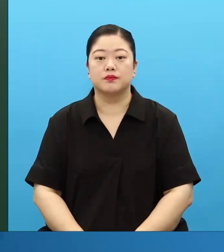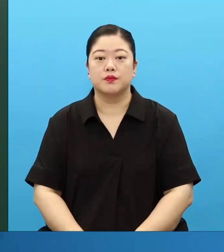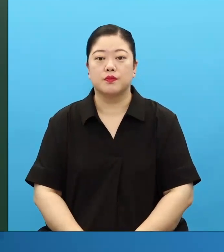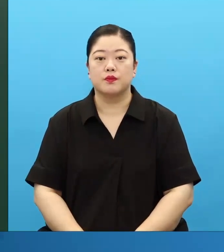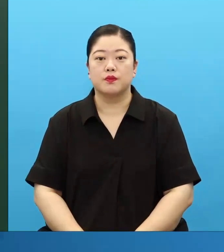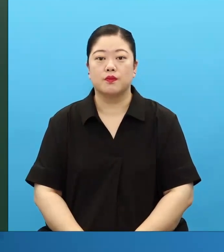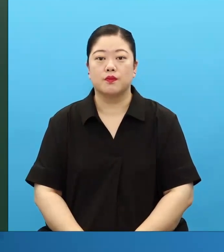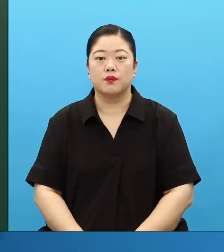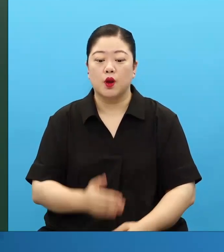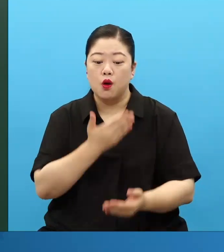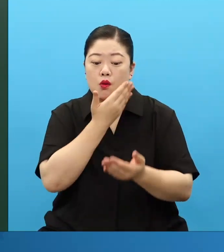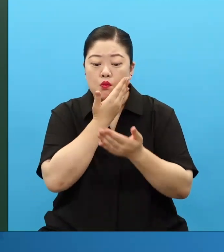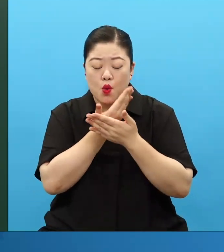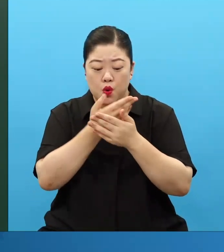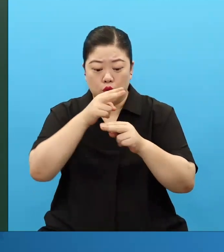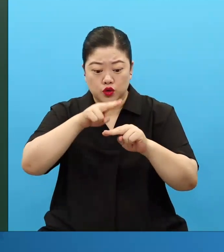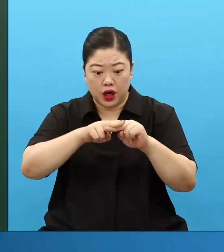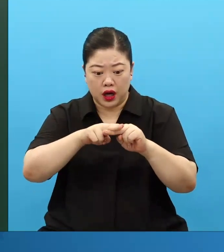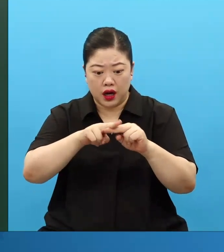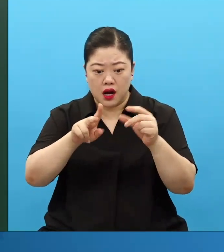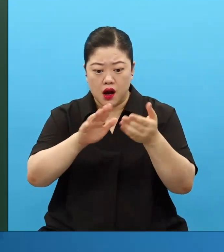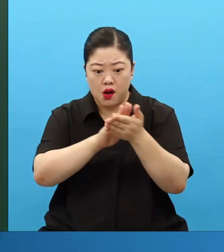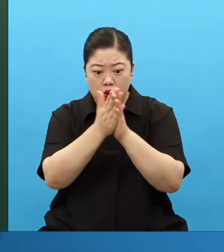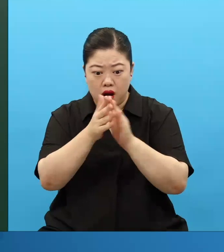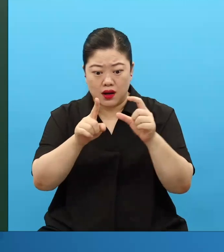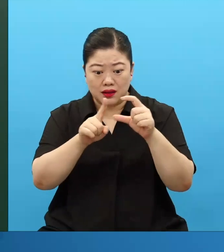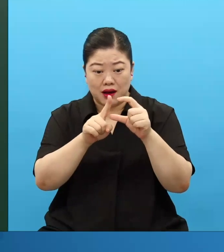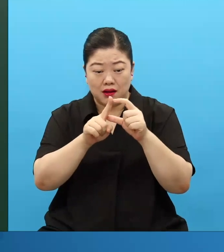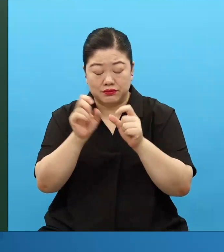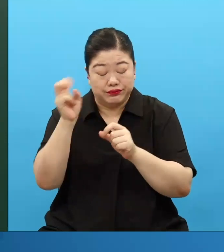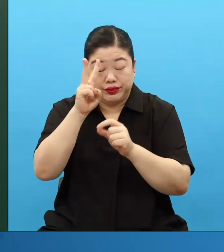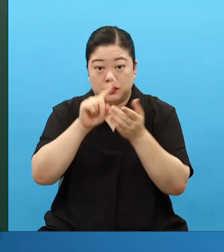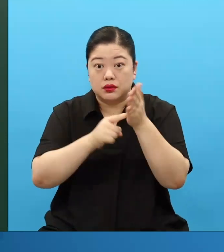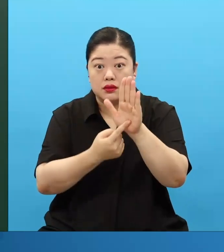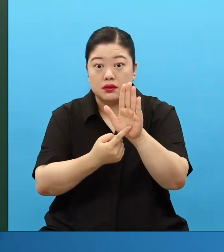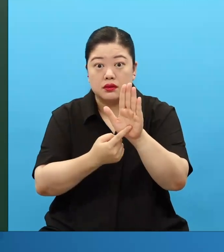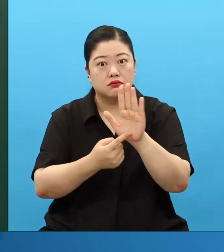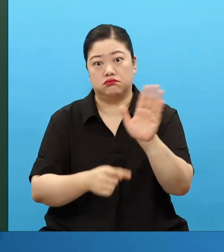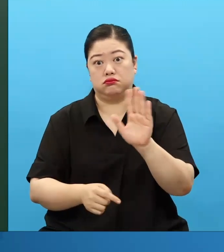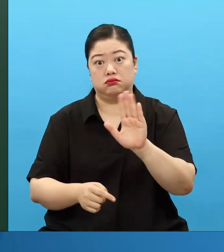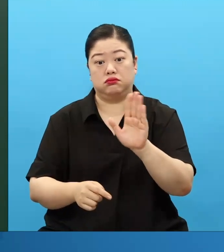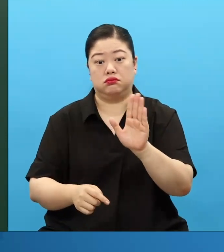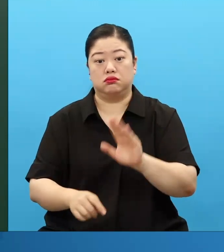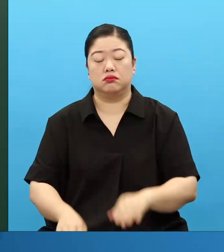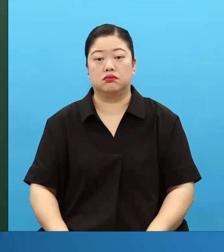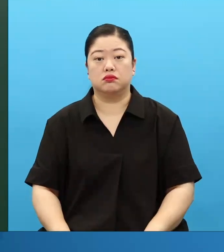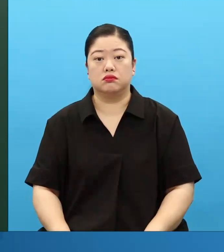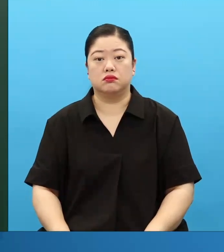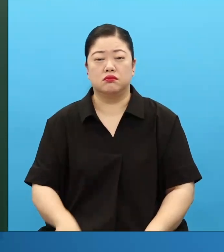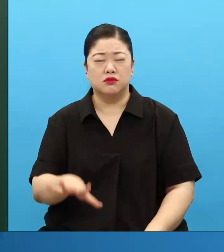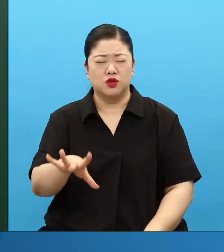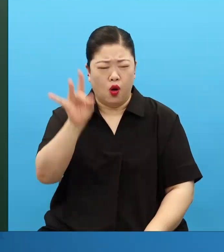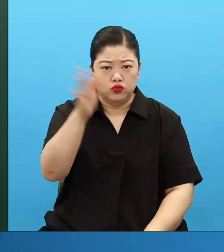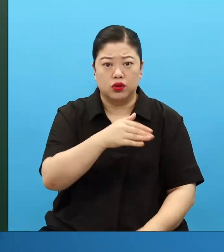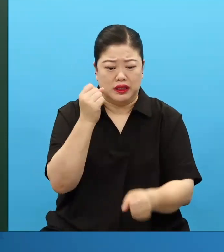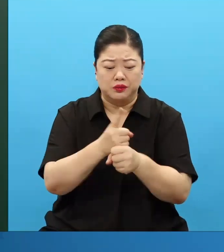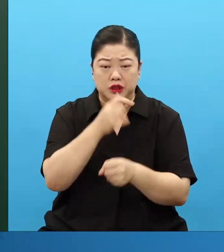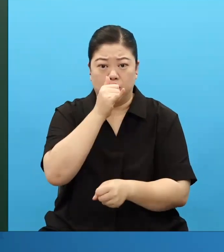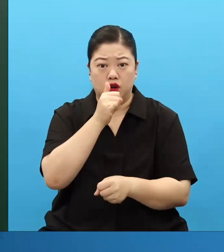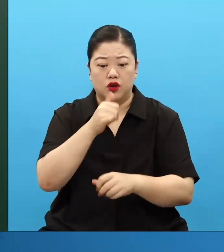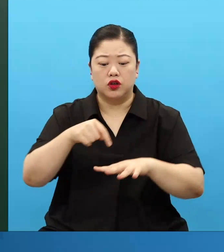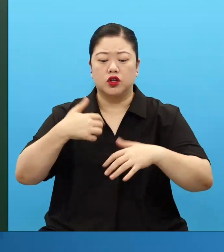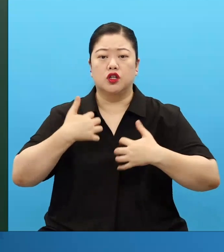오늘 응답이 도저히 쟤네는 뭐가 안 됐다니까요. 이제 이게 하나님의 지혜가 생기기 시작. And then you gain the wisdom of God. That's when things